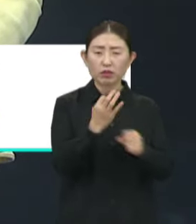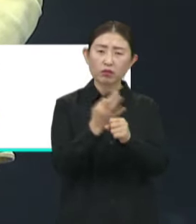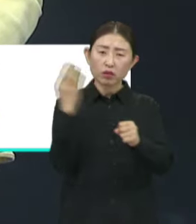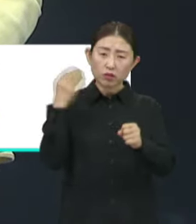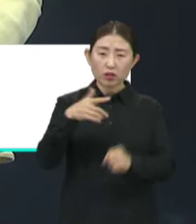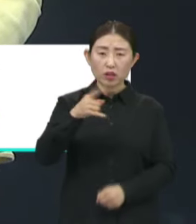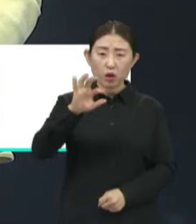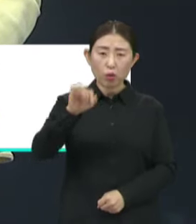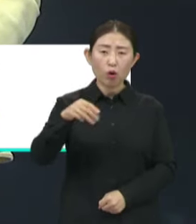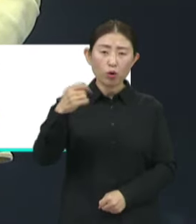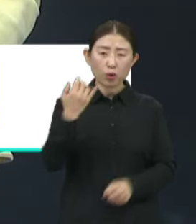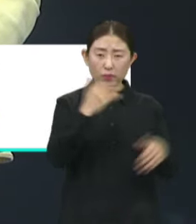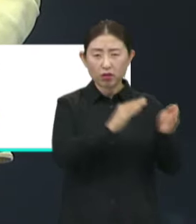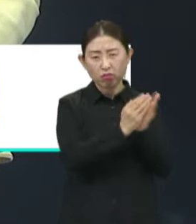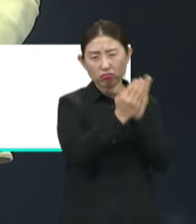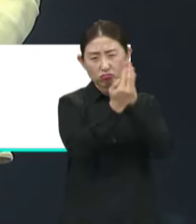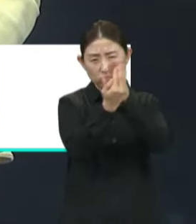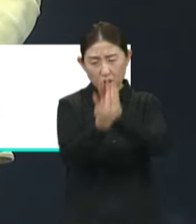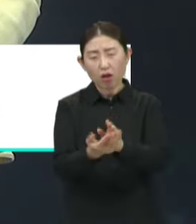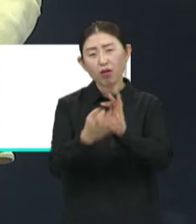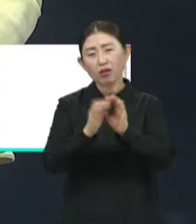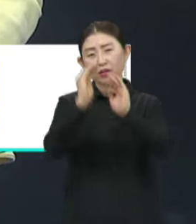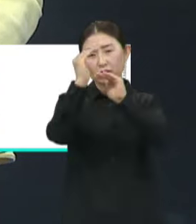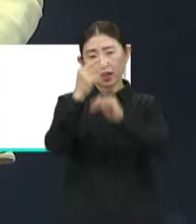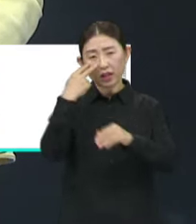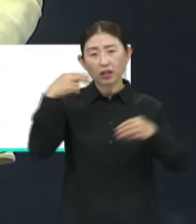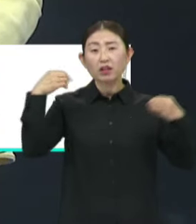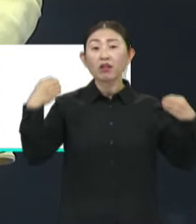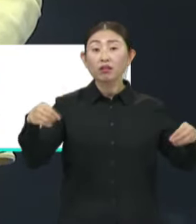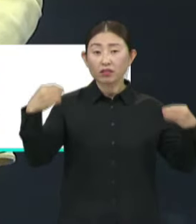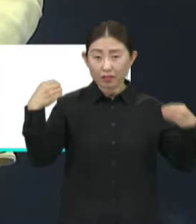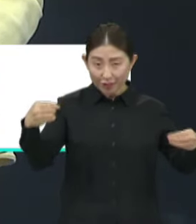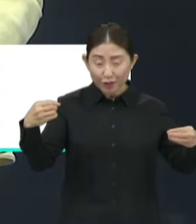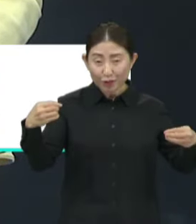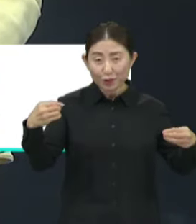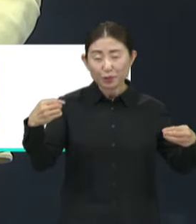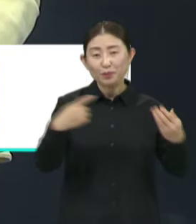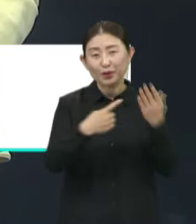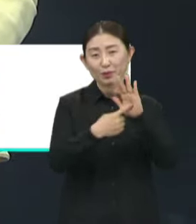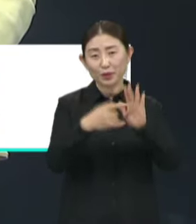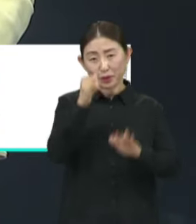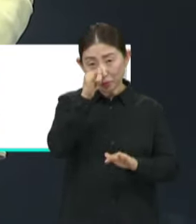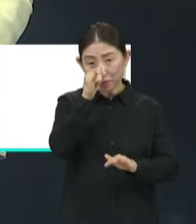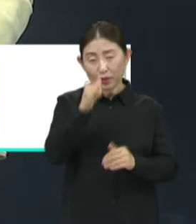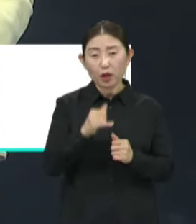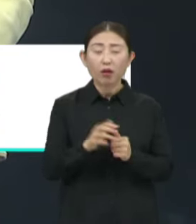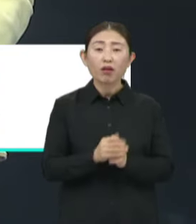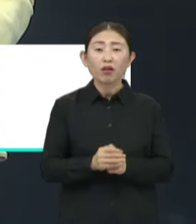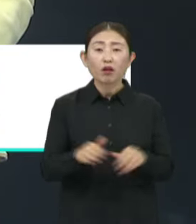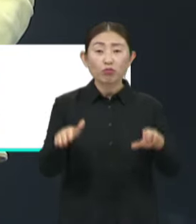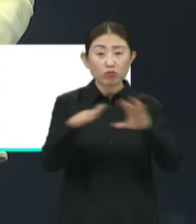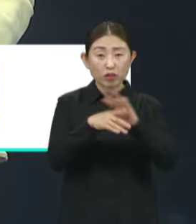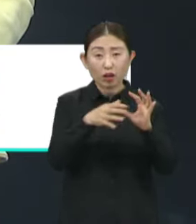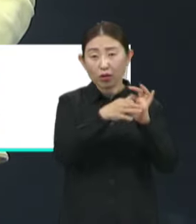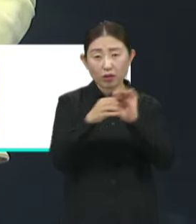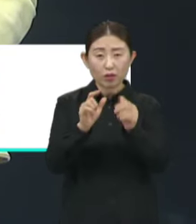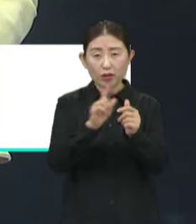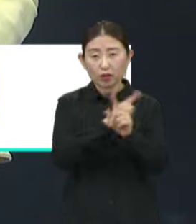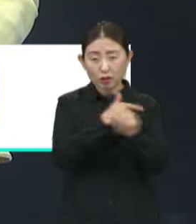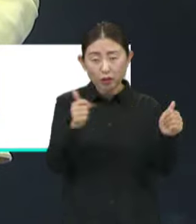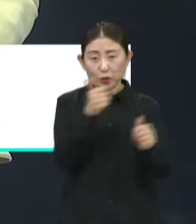10년 전 벌어진 세월호 참사의 아픔을 담은 연극, 그렇게 산을 넘는다도 무대에 올려집니다. 아트앤컬처 조혜원